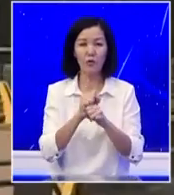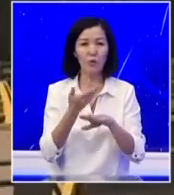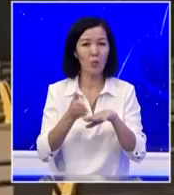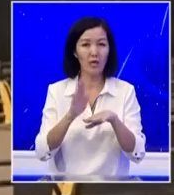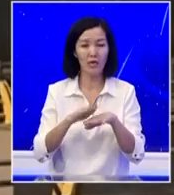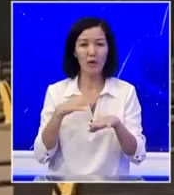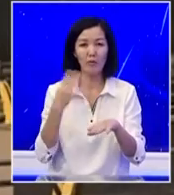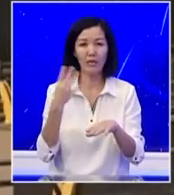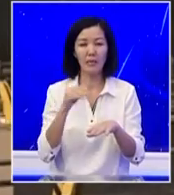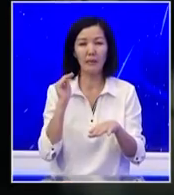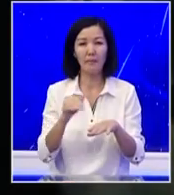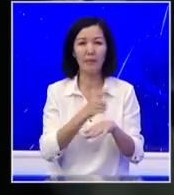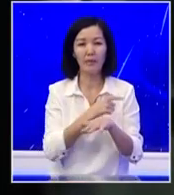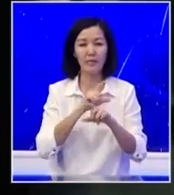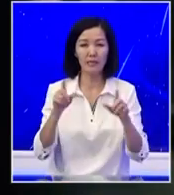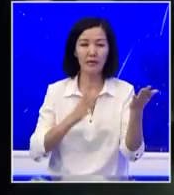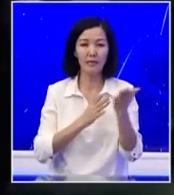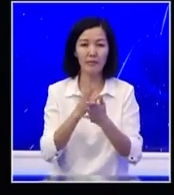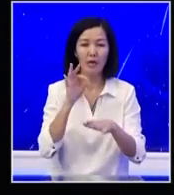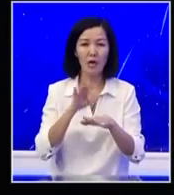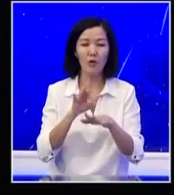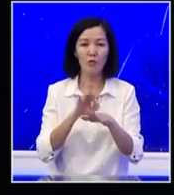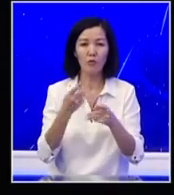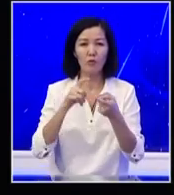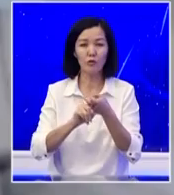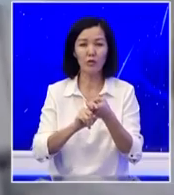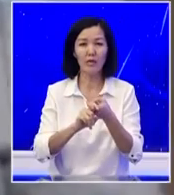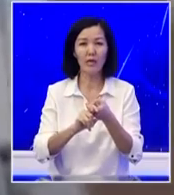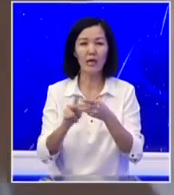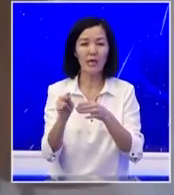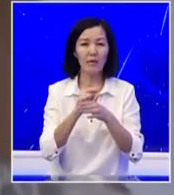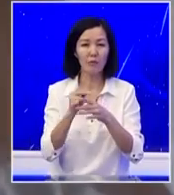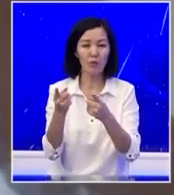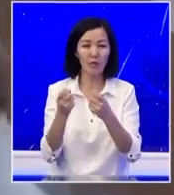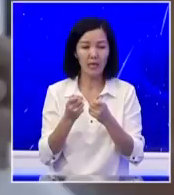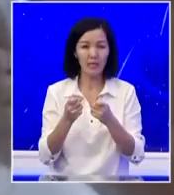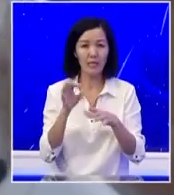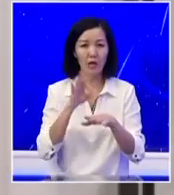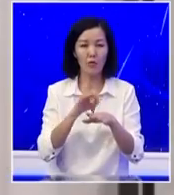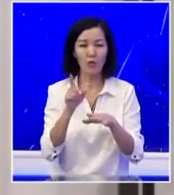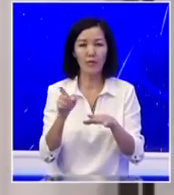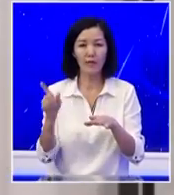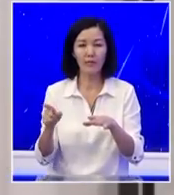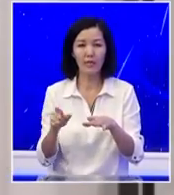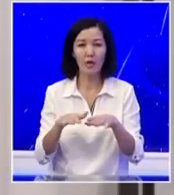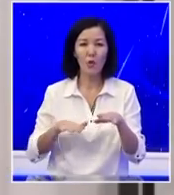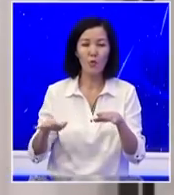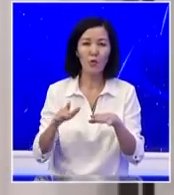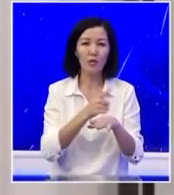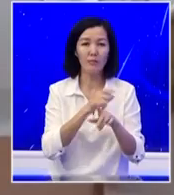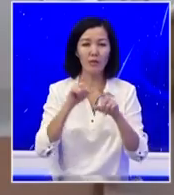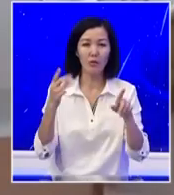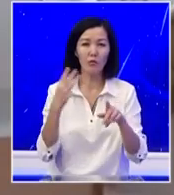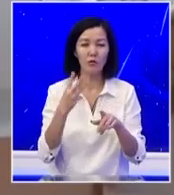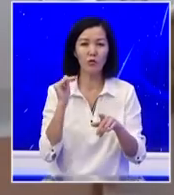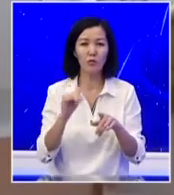соқпады. 40 мыңнан астам медицина қызметкері ауруды жұқтырғандарды анықтау мен емдеуге тартылды. Науқастар үшін өңірлердегі ауруханаларда